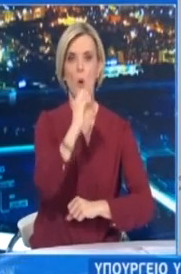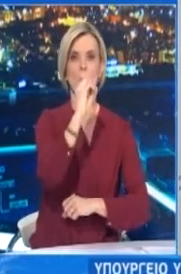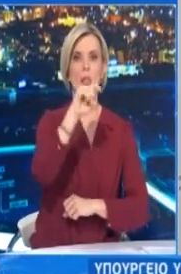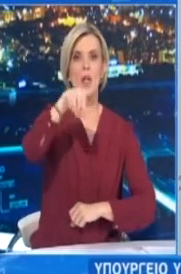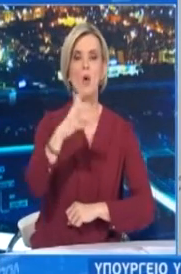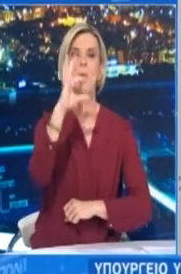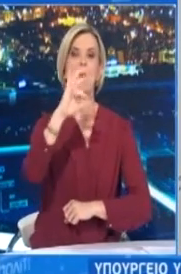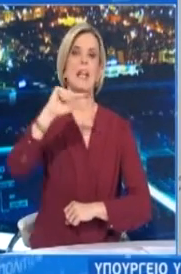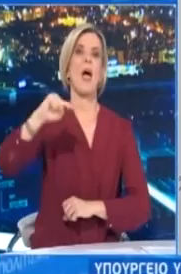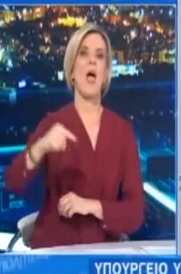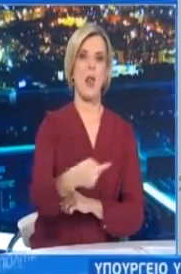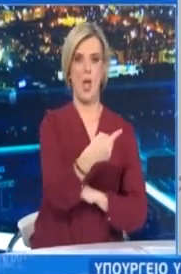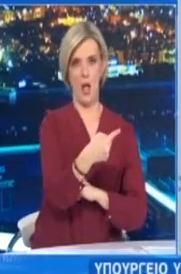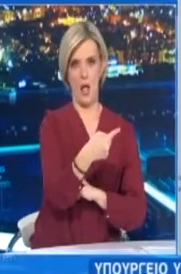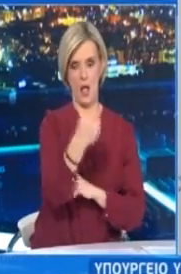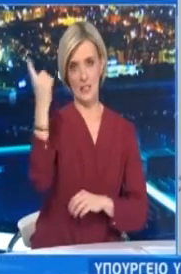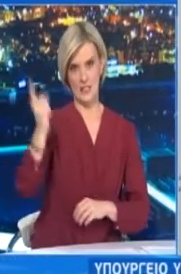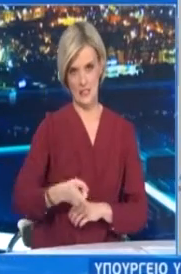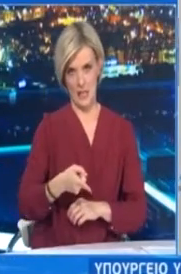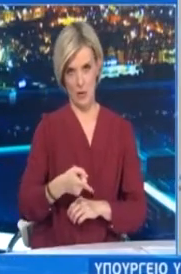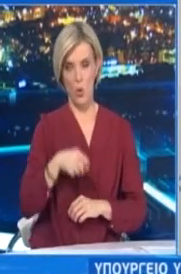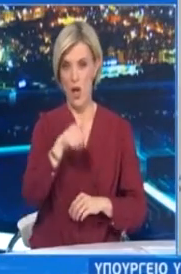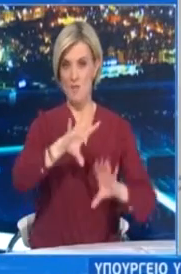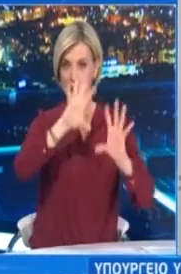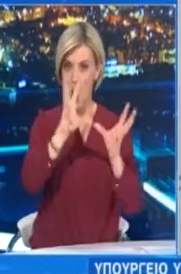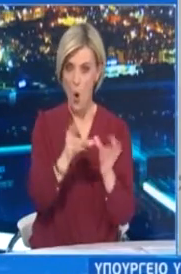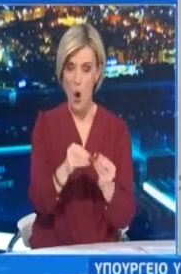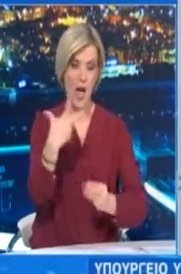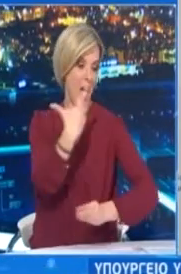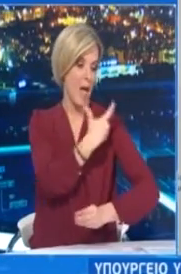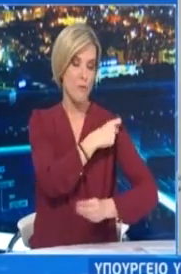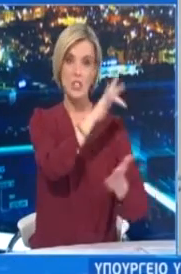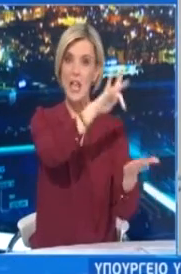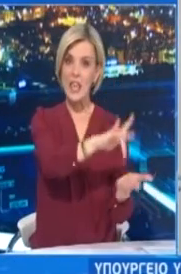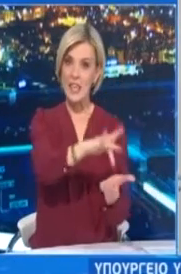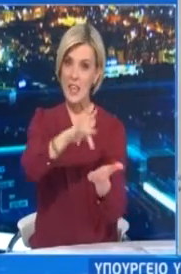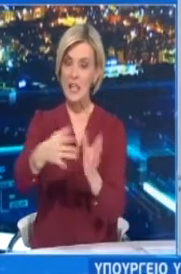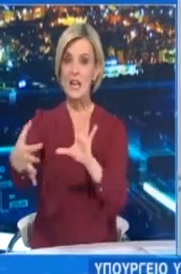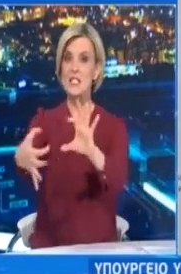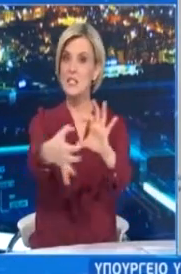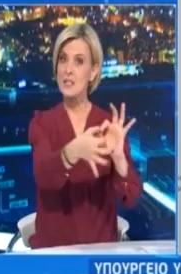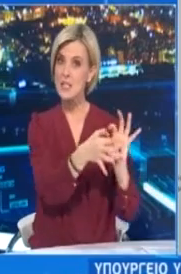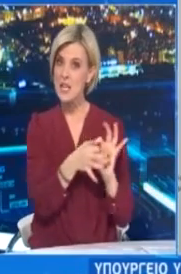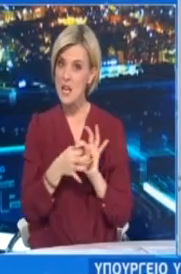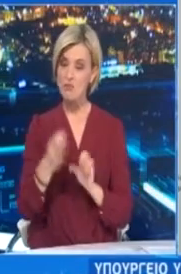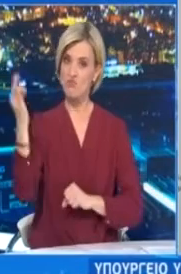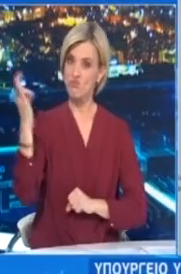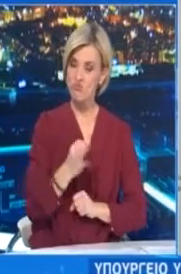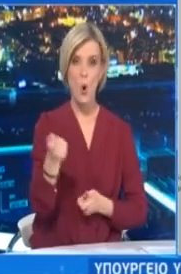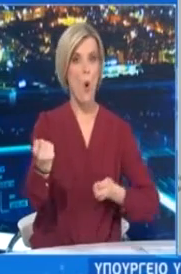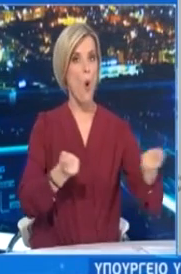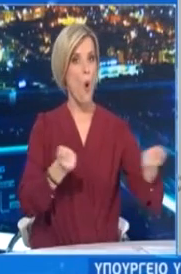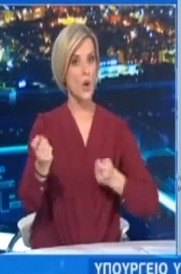0,59% του πληθυσμού. Η εμπειρία από τα εμβολιαστικά κέντρα είναι άριστη. Η διαδικασία του εμβολιασμού είναι καλά